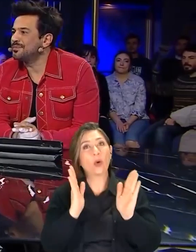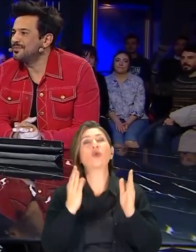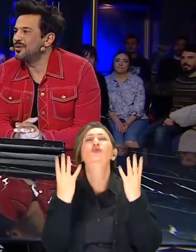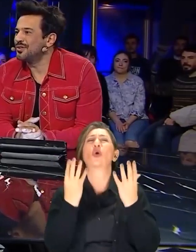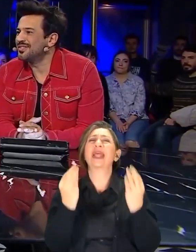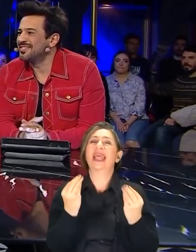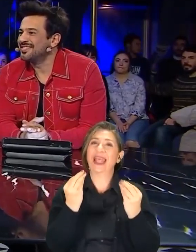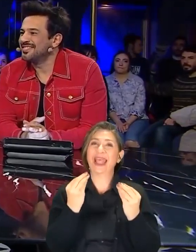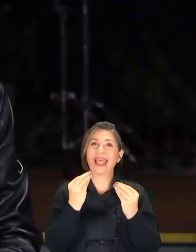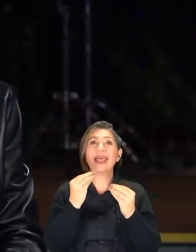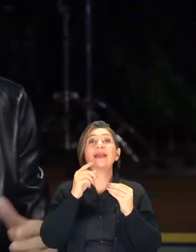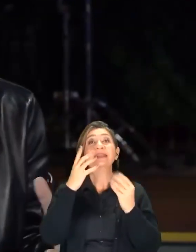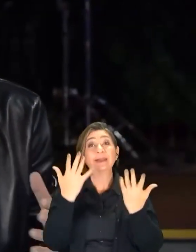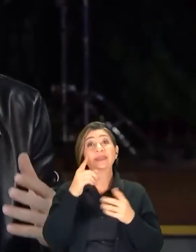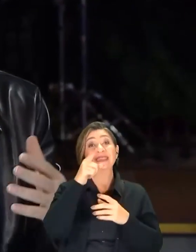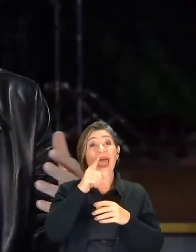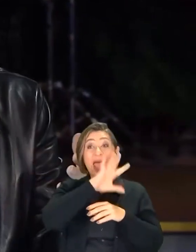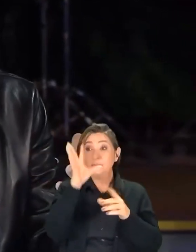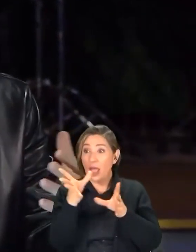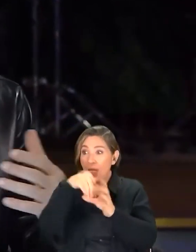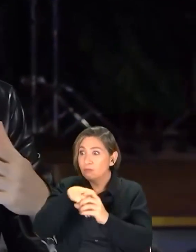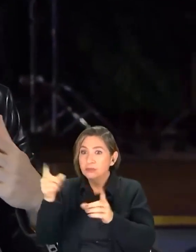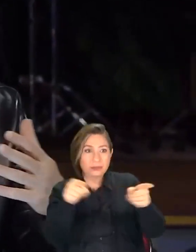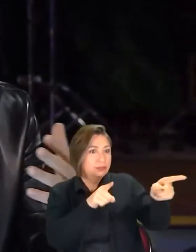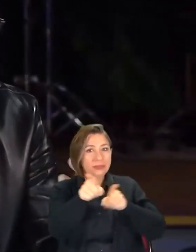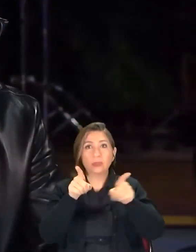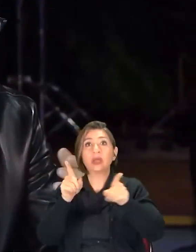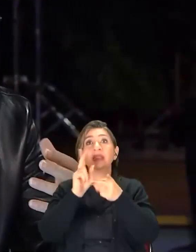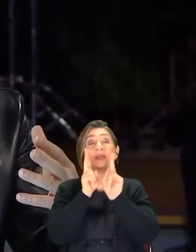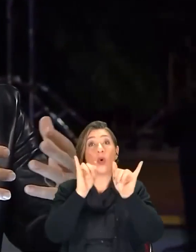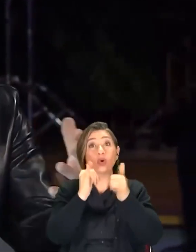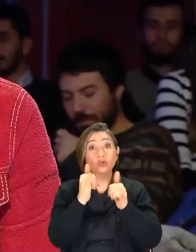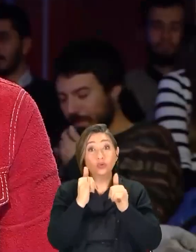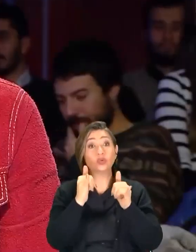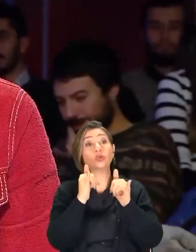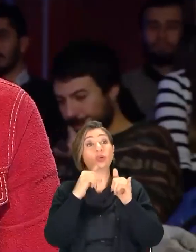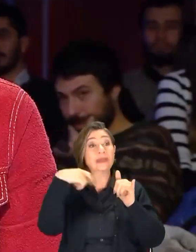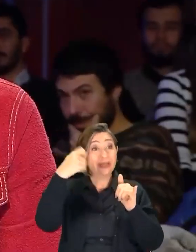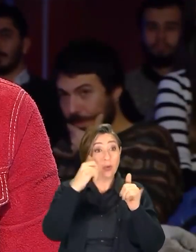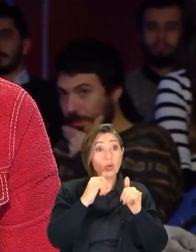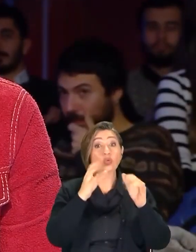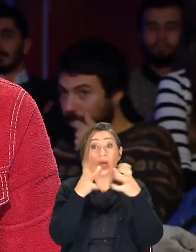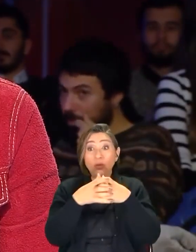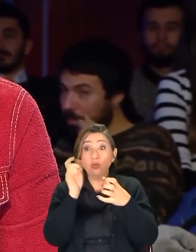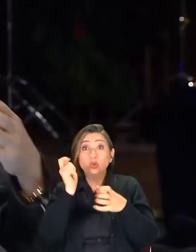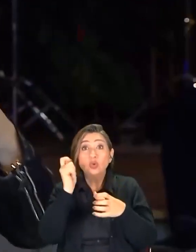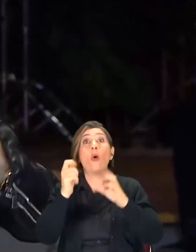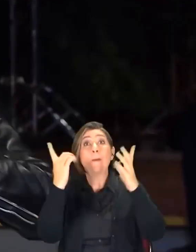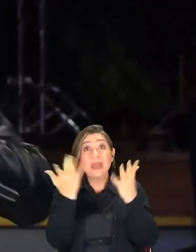gidiyor çok iyi gidiyor ve sen Tabii ki Hepsini bir arada yapıyorsun ama oyunculuğunun yanında Güldür Güldür kadrosu gibi zor bir